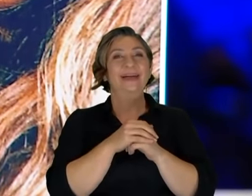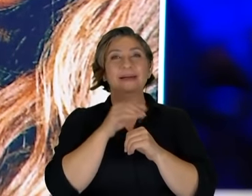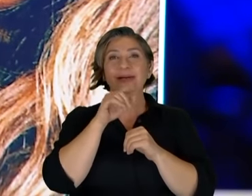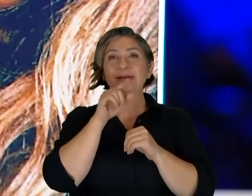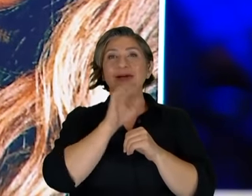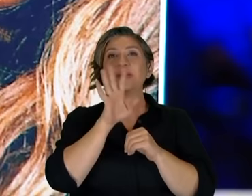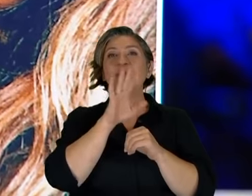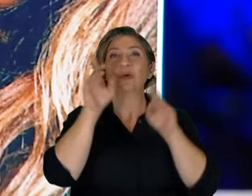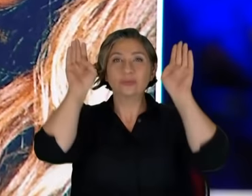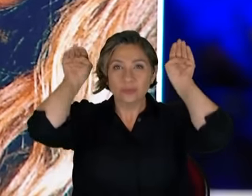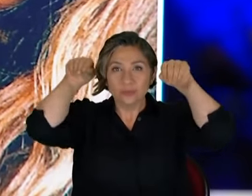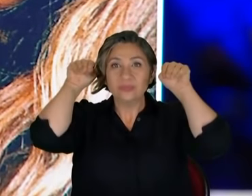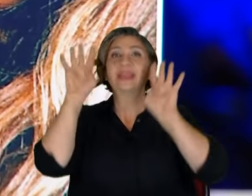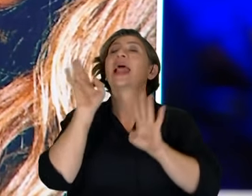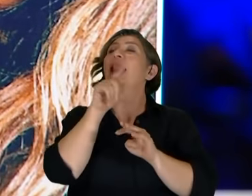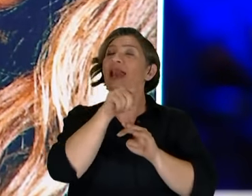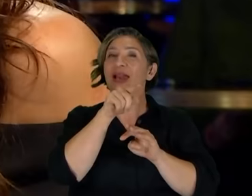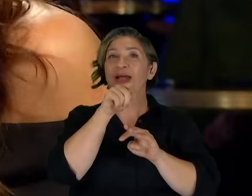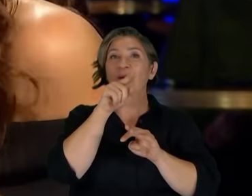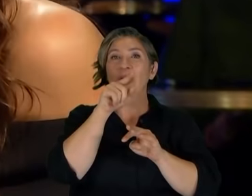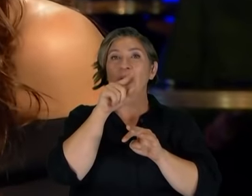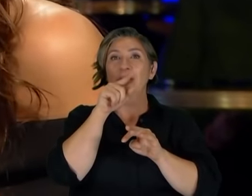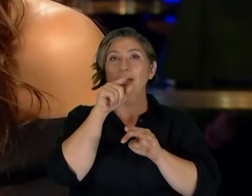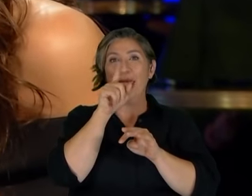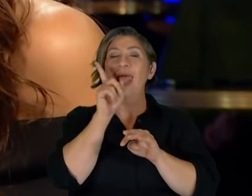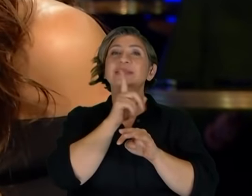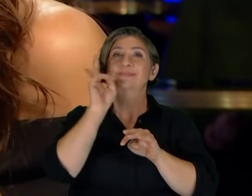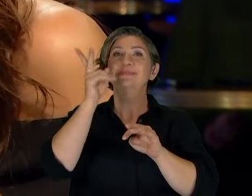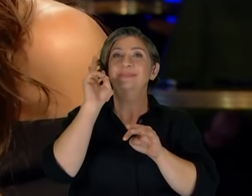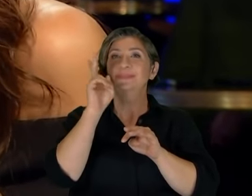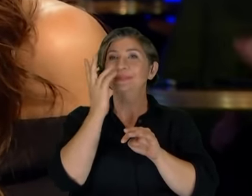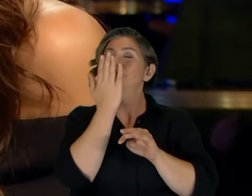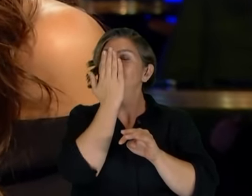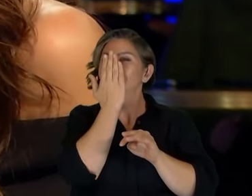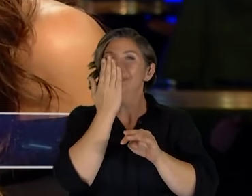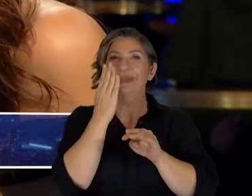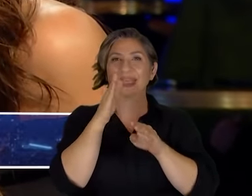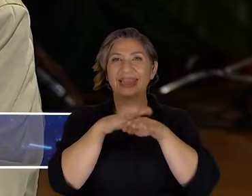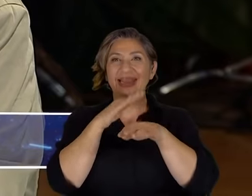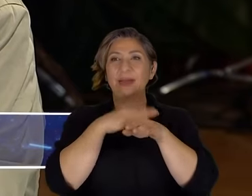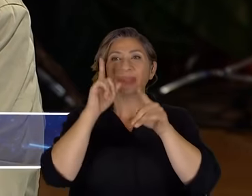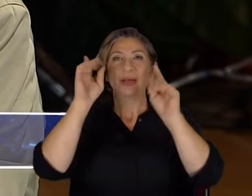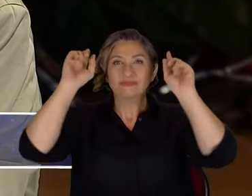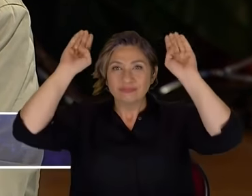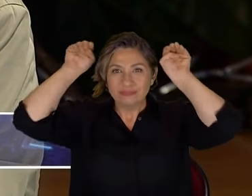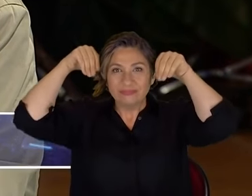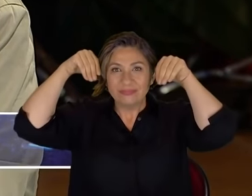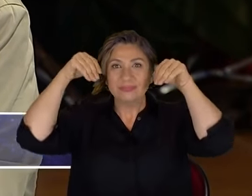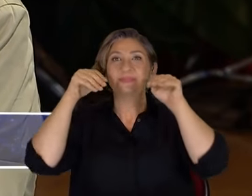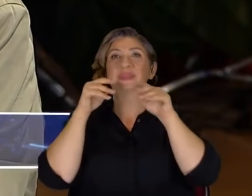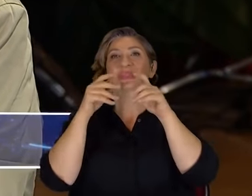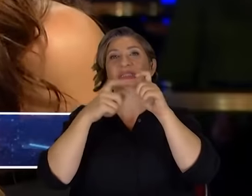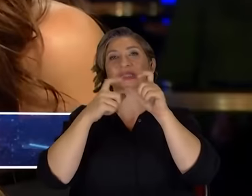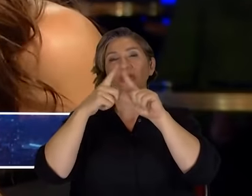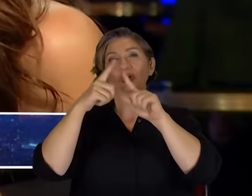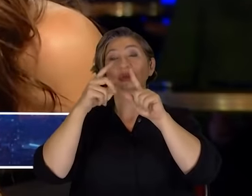bu? Ha yok, düşük kulaklı olanlardan değil. Bu ne? British Short Ear. Ha, British Short Ear bu, evet, ama bir evet. De kulakları böyle kıvrık olanları o var. O da Scottish.